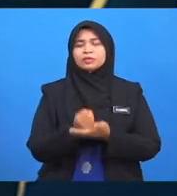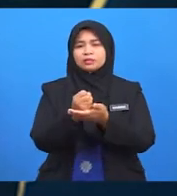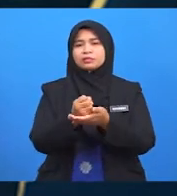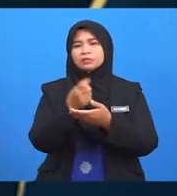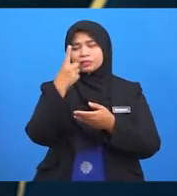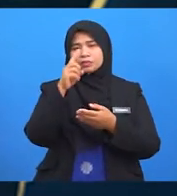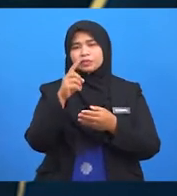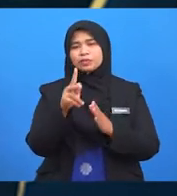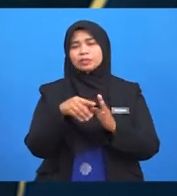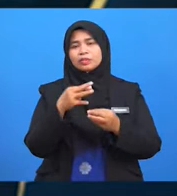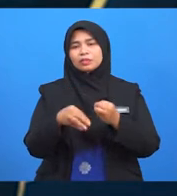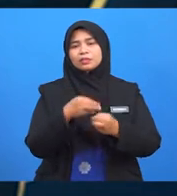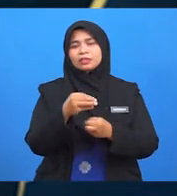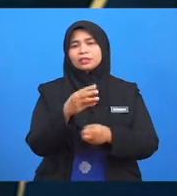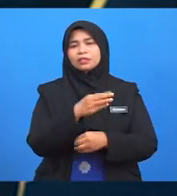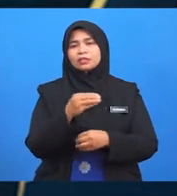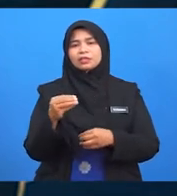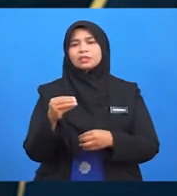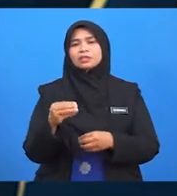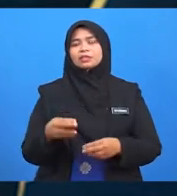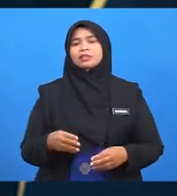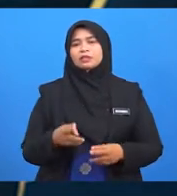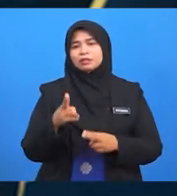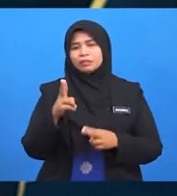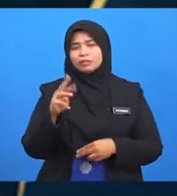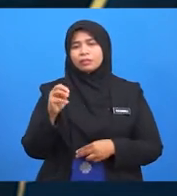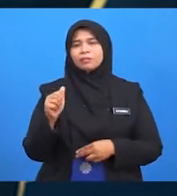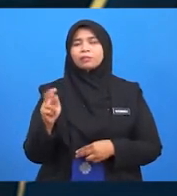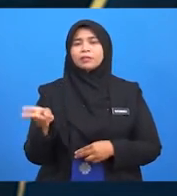demi kemajuan dan kelangsungan umum.